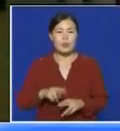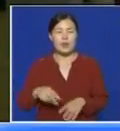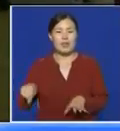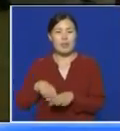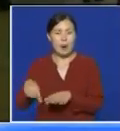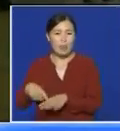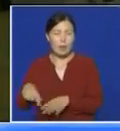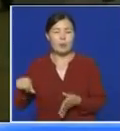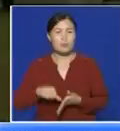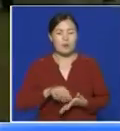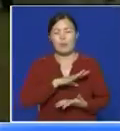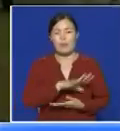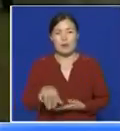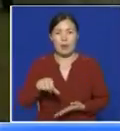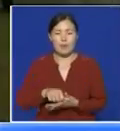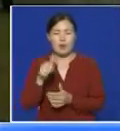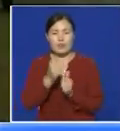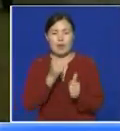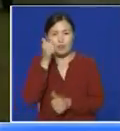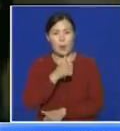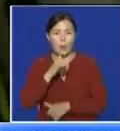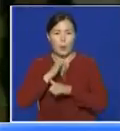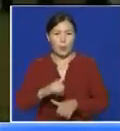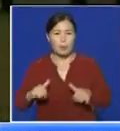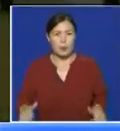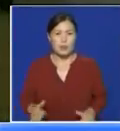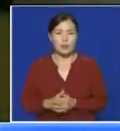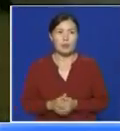Спартакиада қатысатын мекемелеріміздің саны жылдан жылға артып келе жатыр.